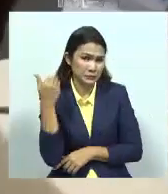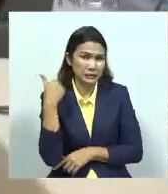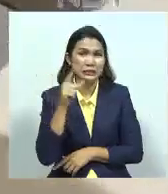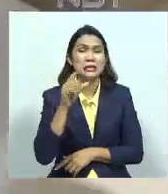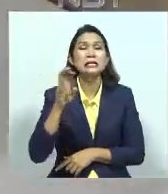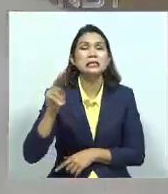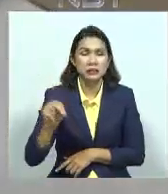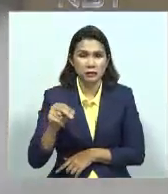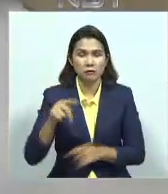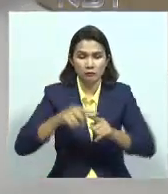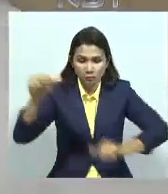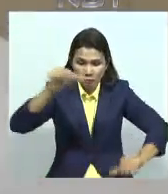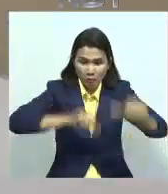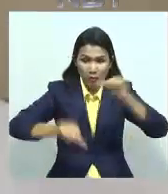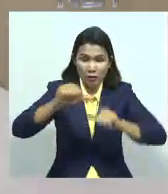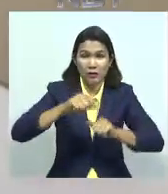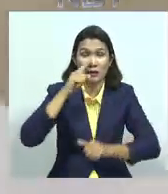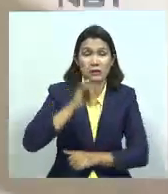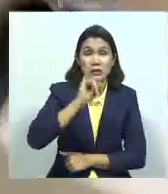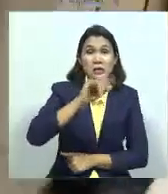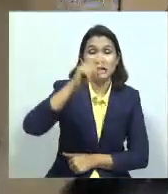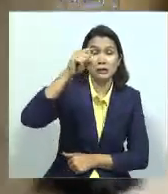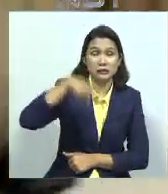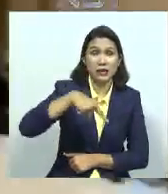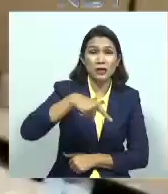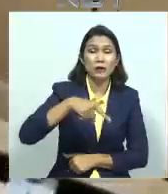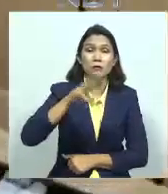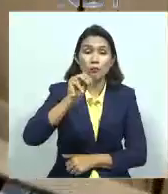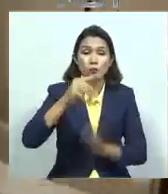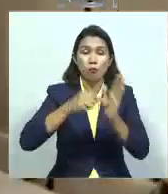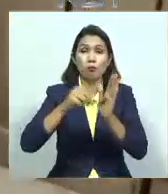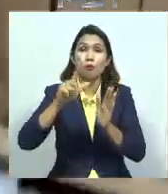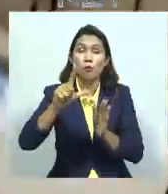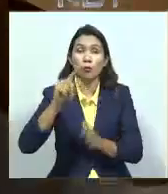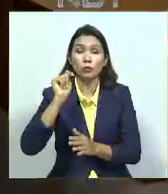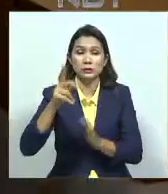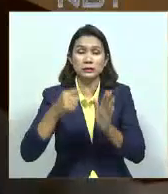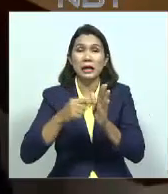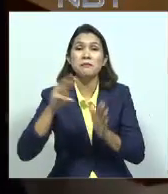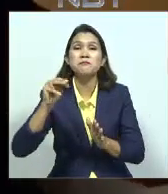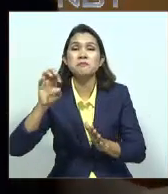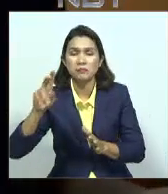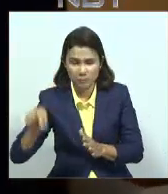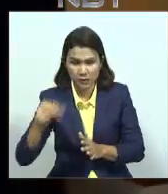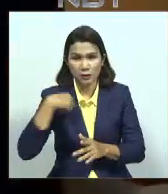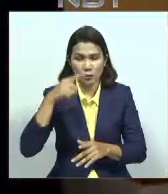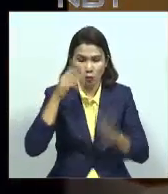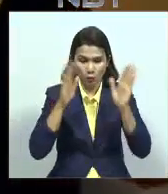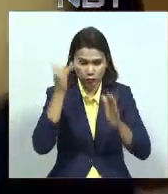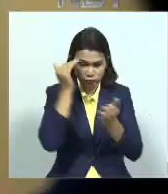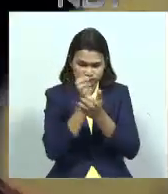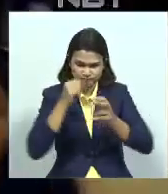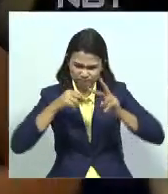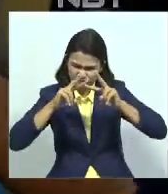าผสมสารอันตรายไซบูทามีนจนเป็นเหตุให้ผู้บริโภคถึงแก่ความตายเจ้าหน้าที่ตำรวจได้สืบสวนอย่างละเอียดจนทราบ